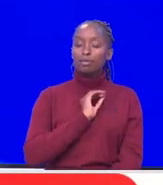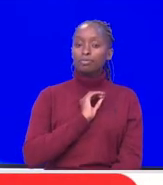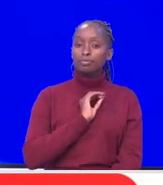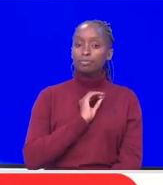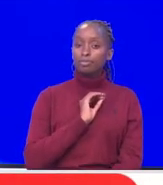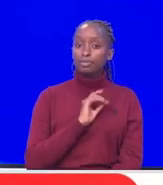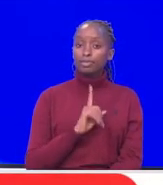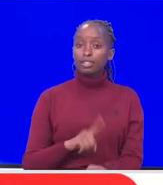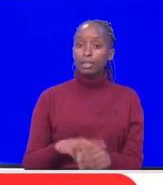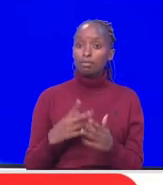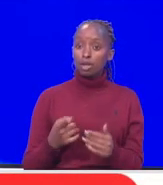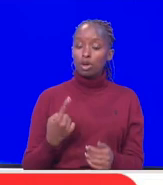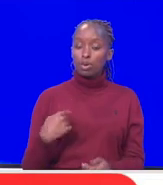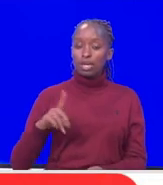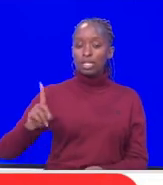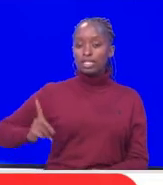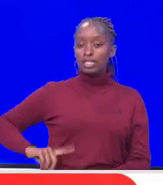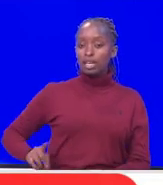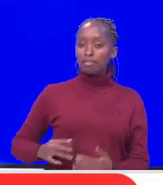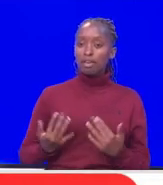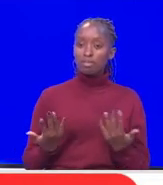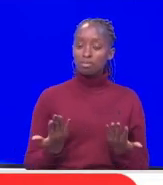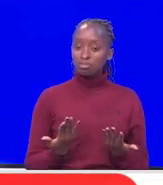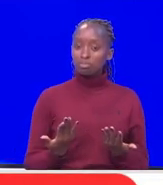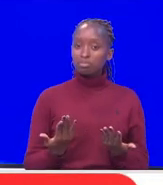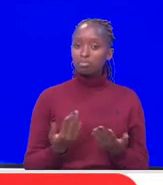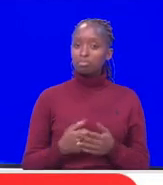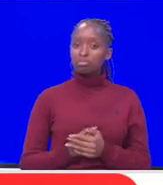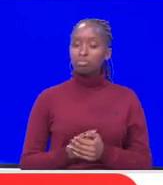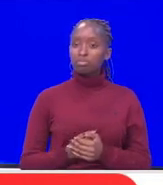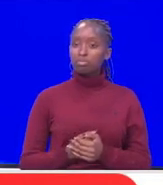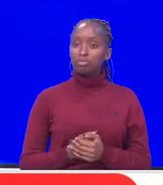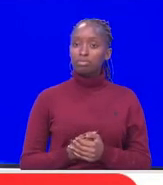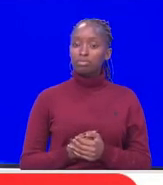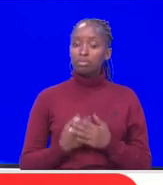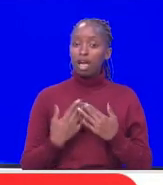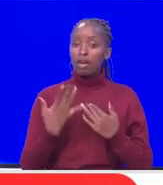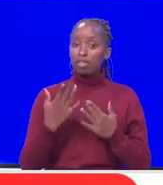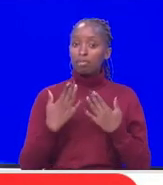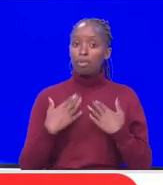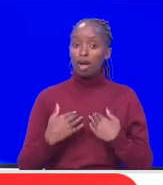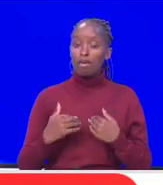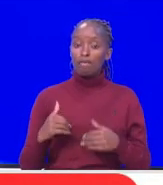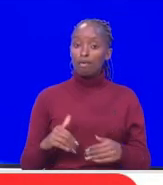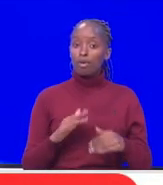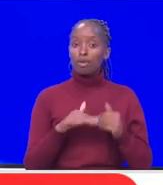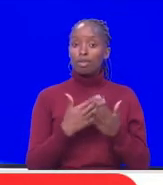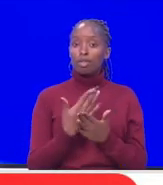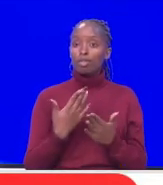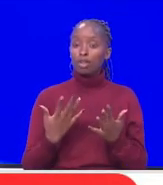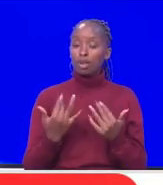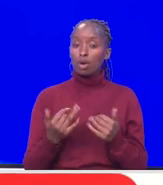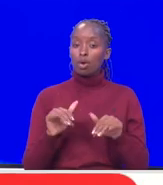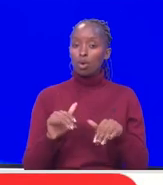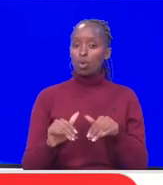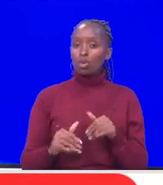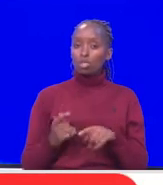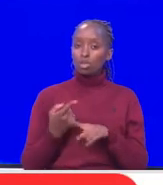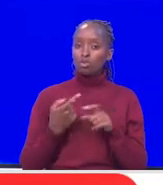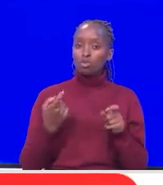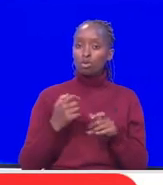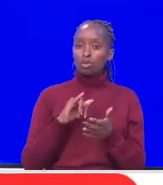the moment, we are not satisfied that there is compliance. We are waiting for the explanation from